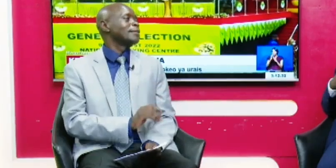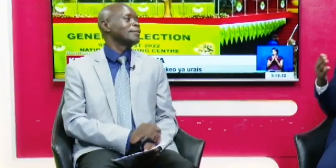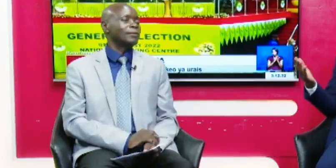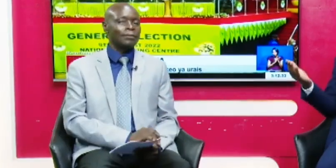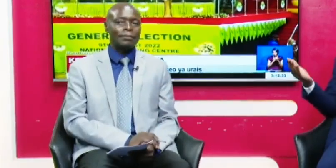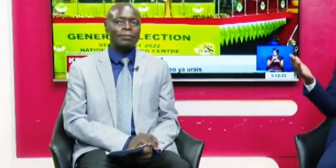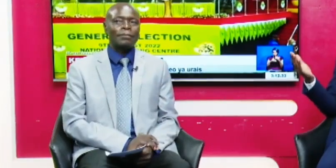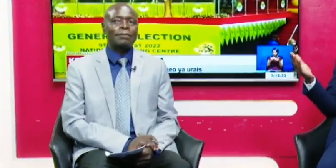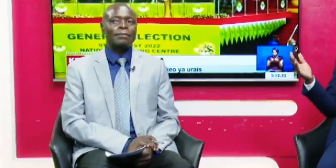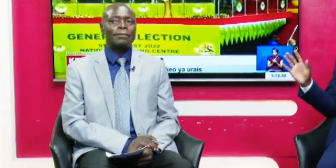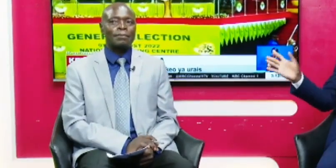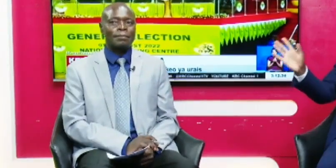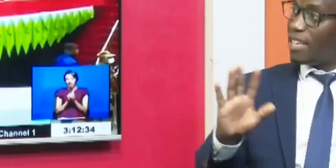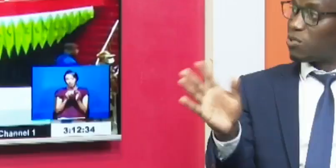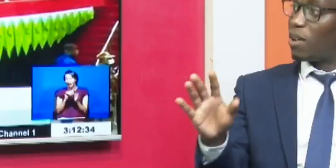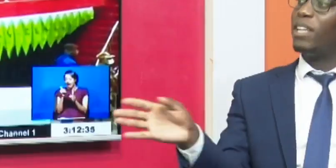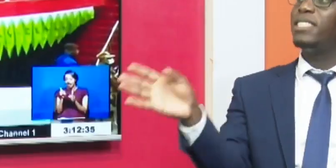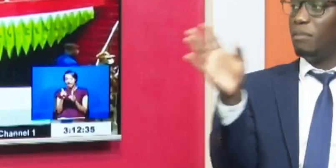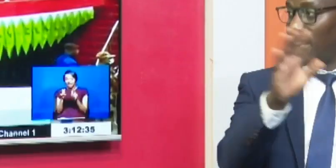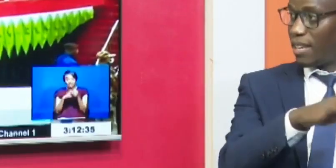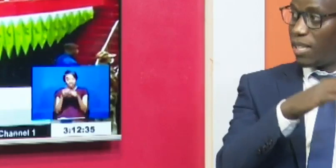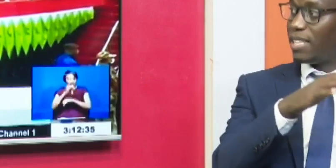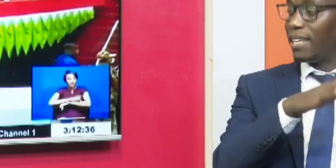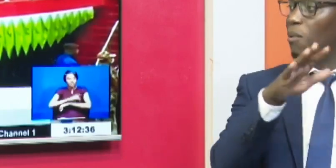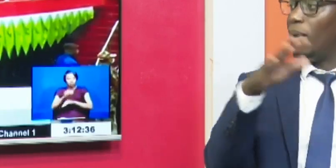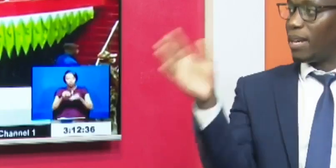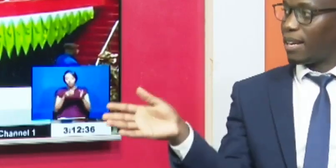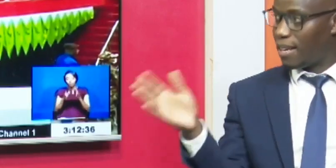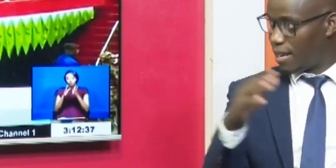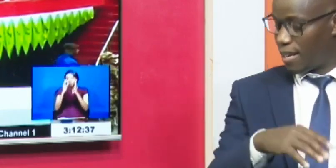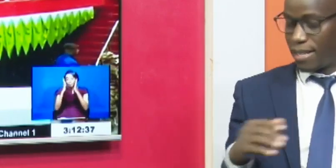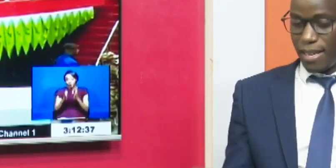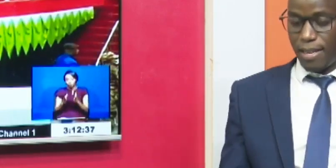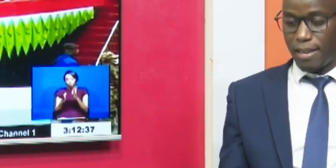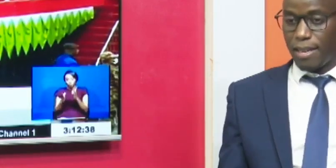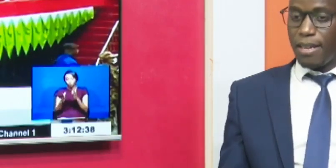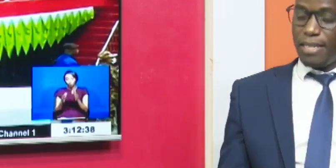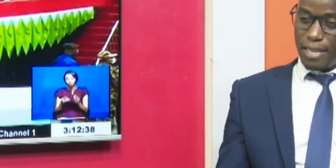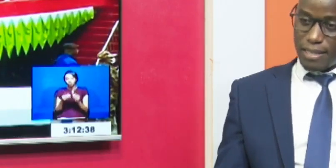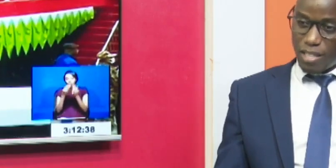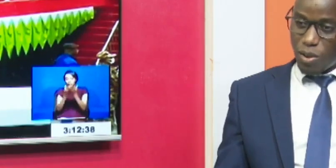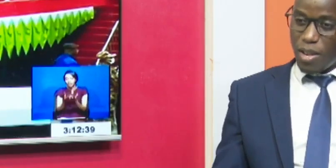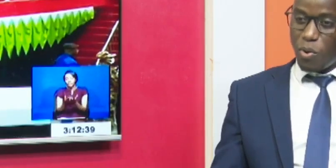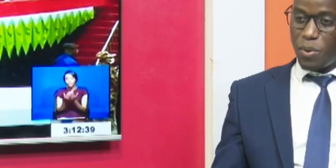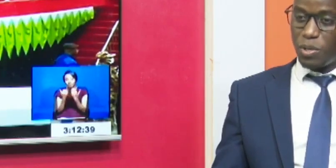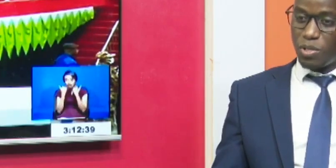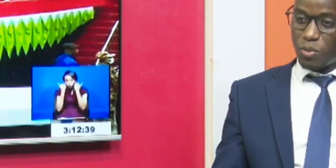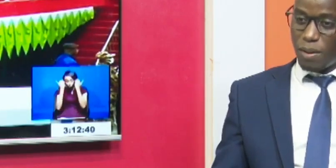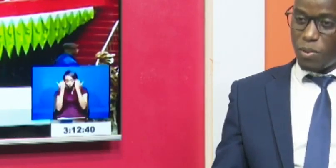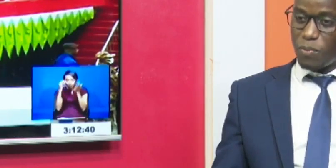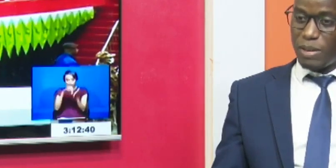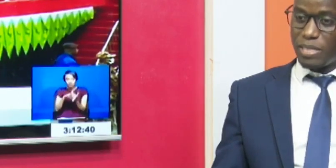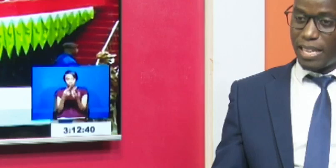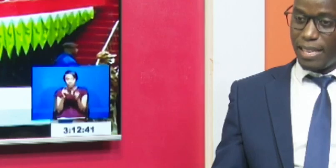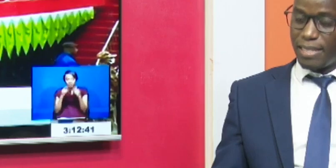certainly kubanga running mate we naye ina ensonga lwachi ya mulangira lwachi ya lekawa abalala nalangirira wadde munafu yes ensonga yo kubiri